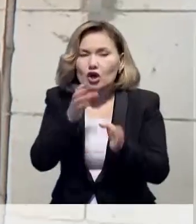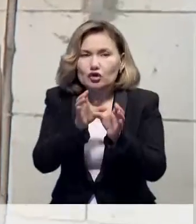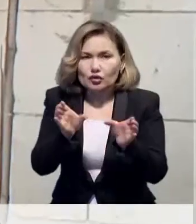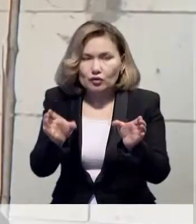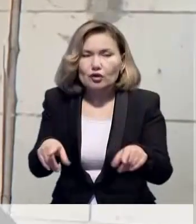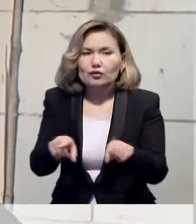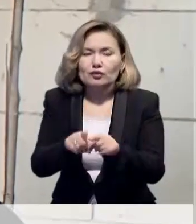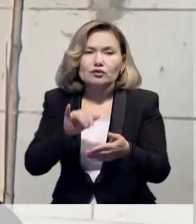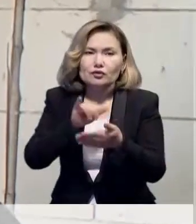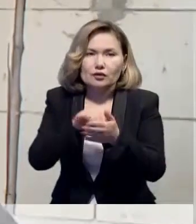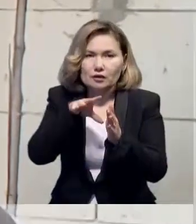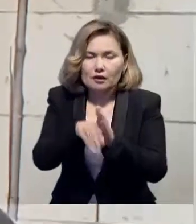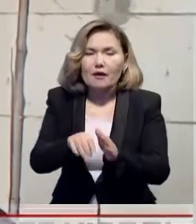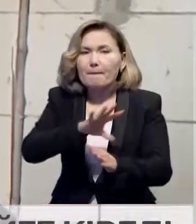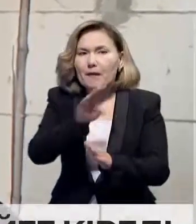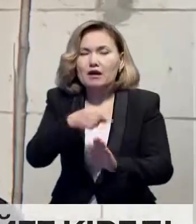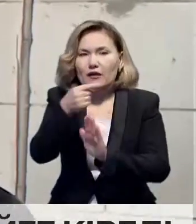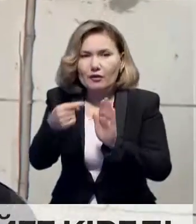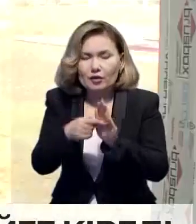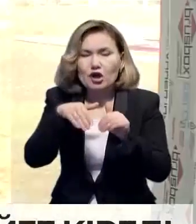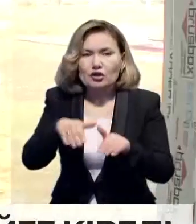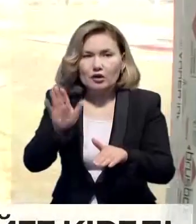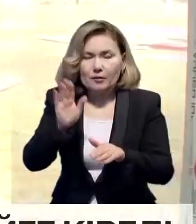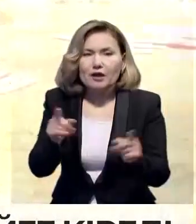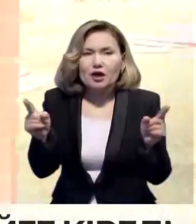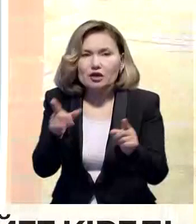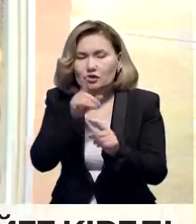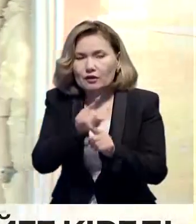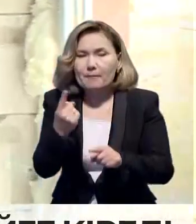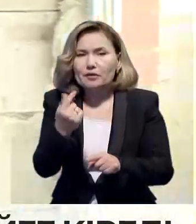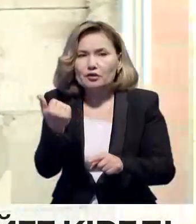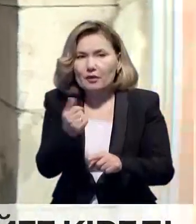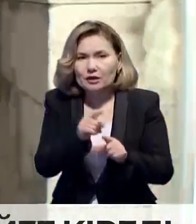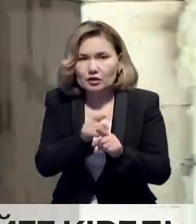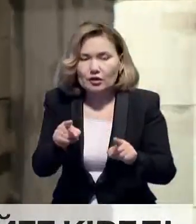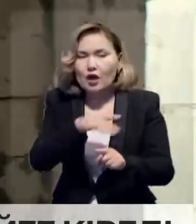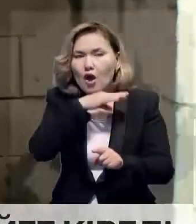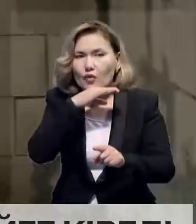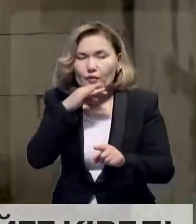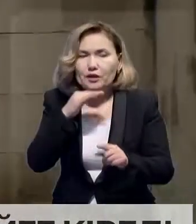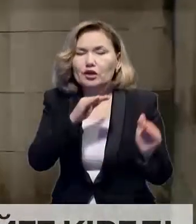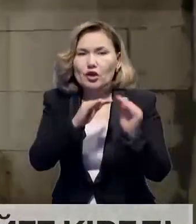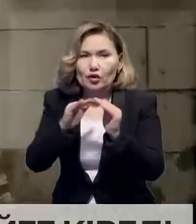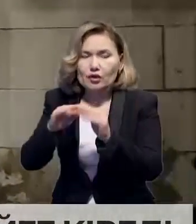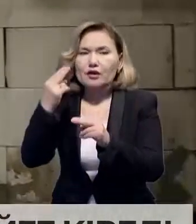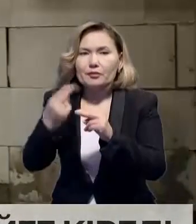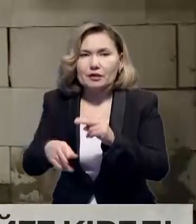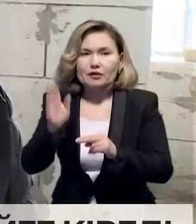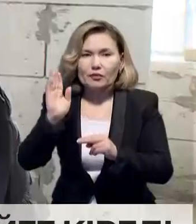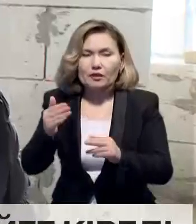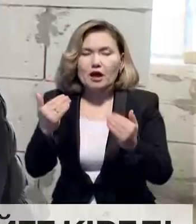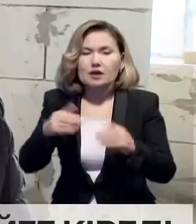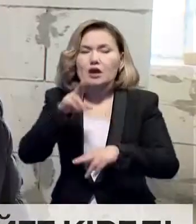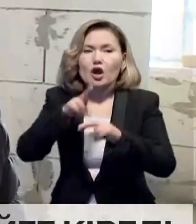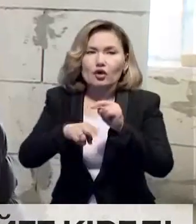да шешімдерін табады. Сондықтан қазір қысқа уақытта біз бір жұманың ішінде biraz uzun yıllar oldu olsa bir yere düşerdi. Yıllarının kazı